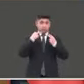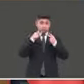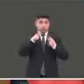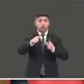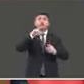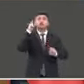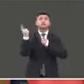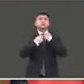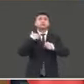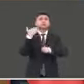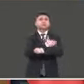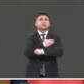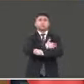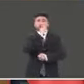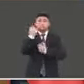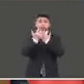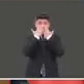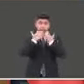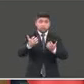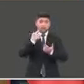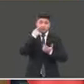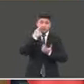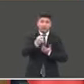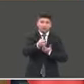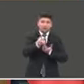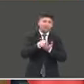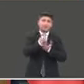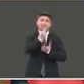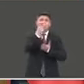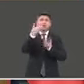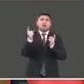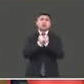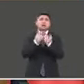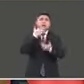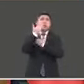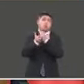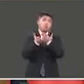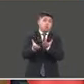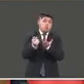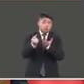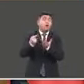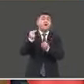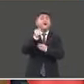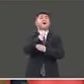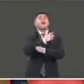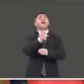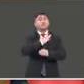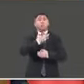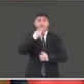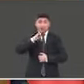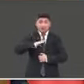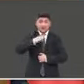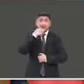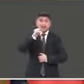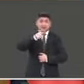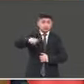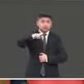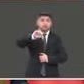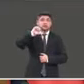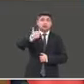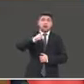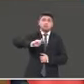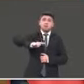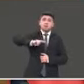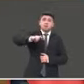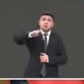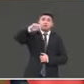eser ve hizmetlerimizin sadece bir kısmıdır Bu ülkenin gençlerinin diledikleri seviyeye